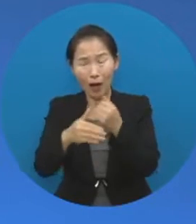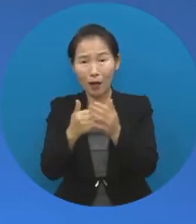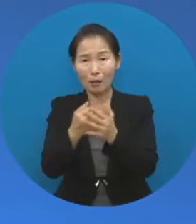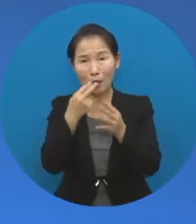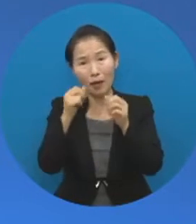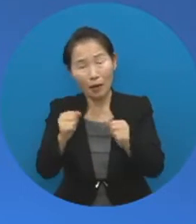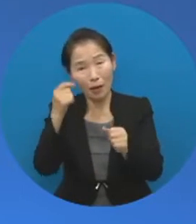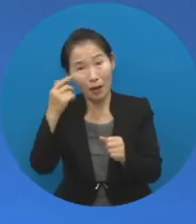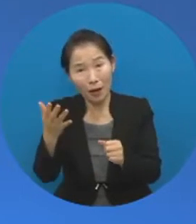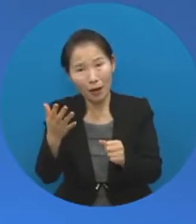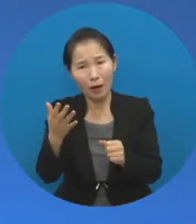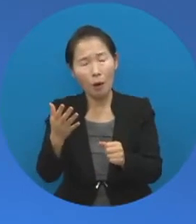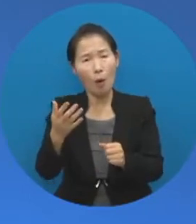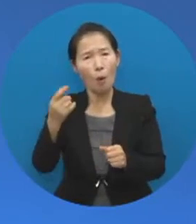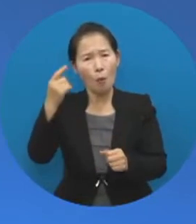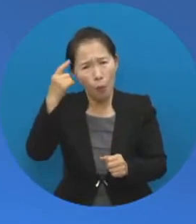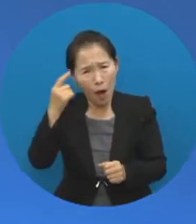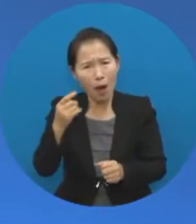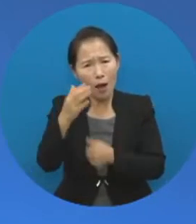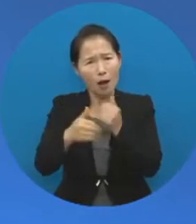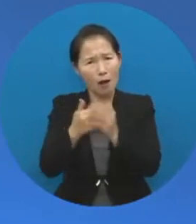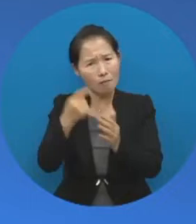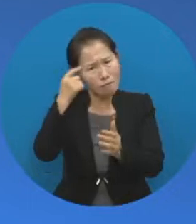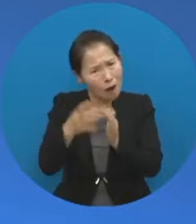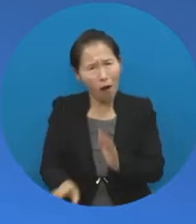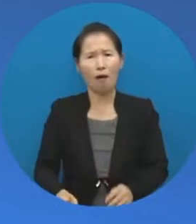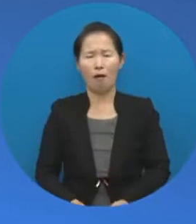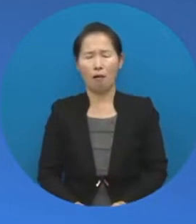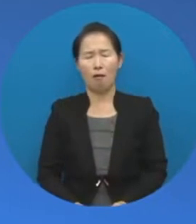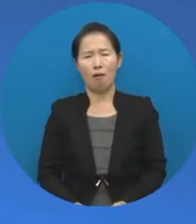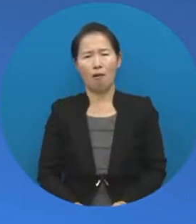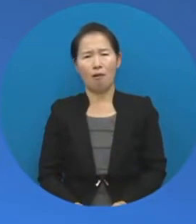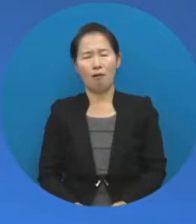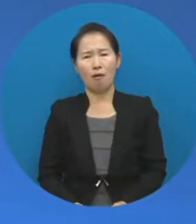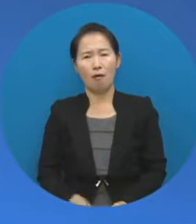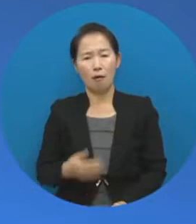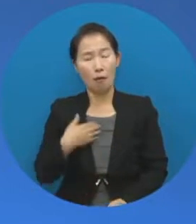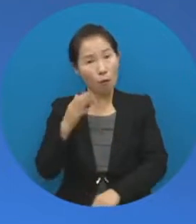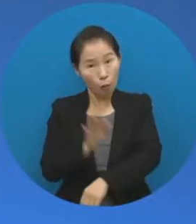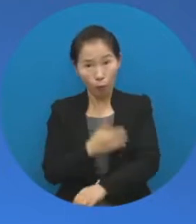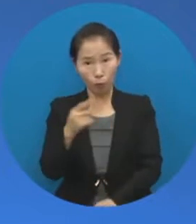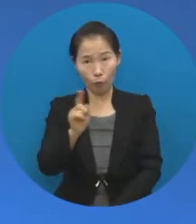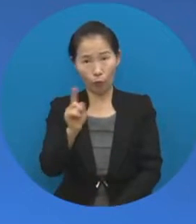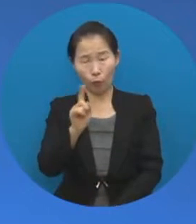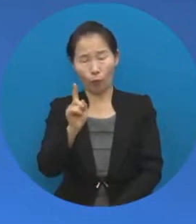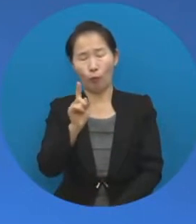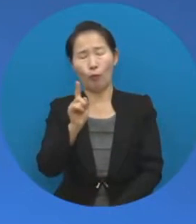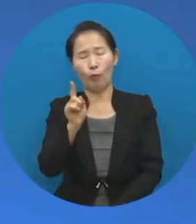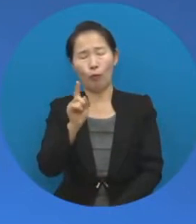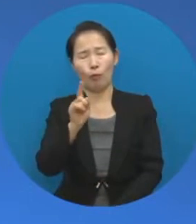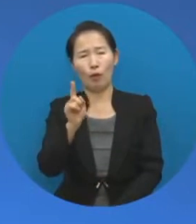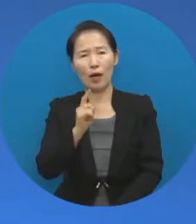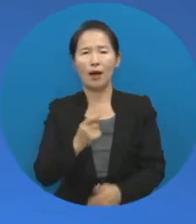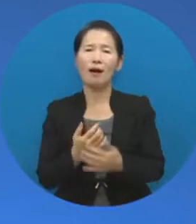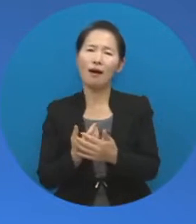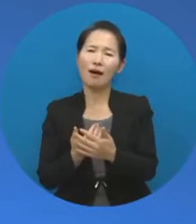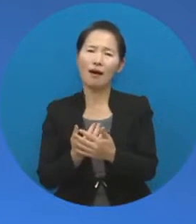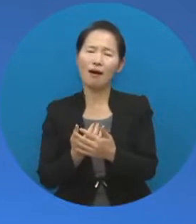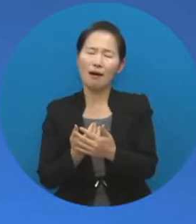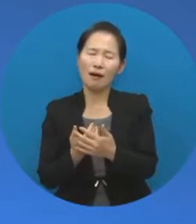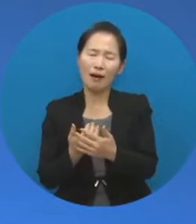왜 이렇게 잔인하실까? 내가 도대체 뭘 잘못했길래 나에게 이러시는 걸까? 그땐 하나님을 몰랐기